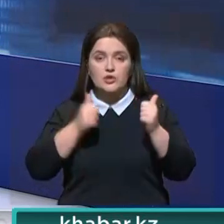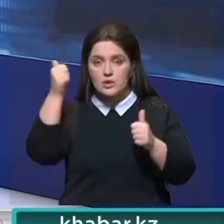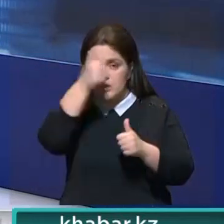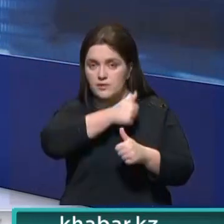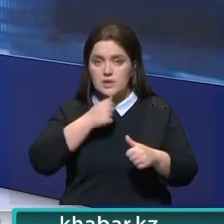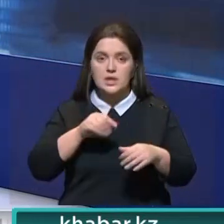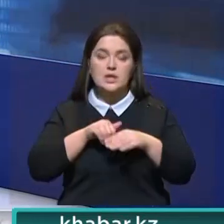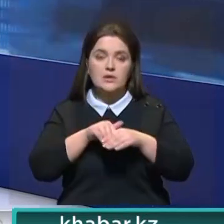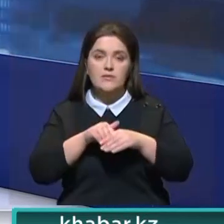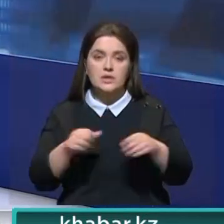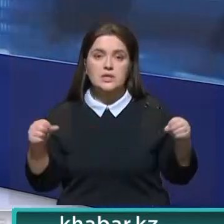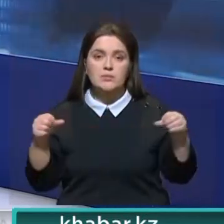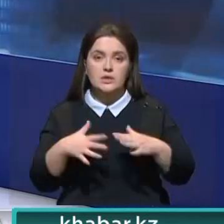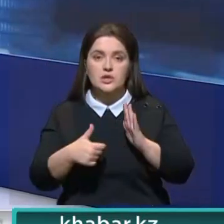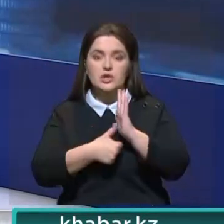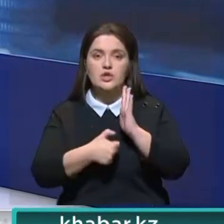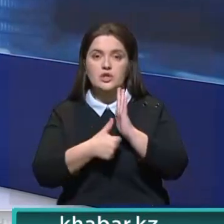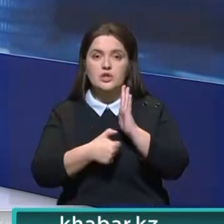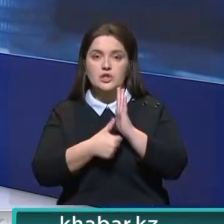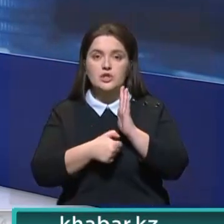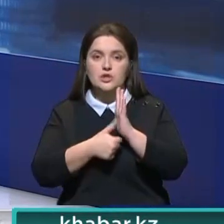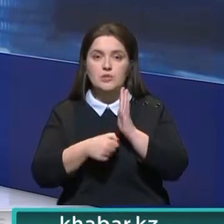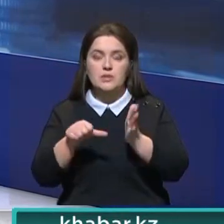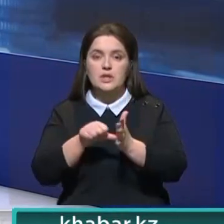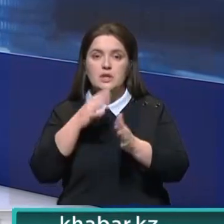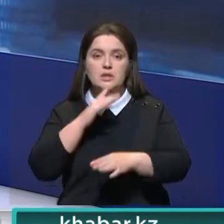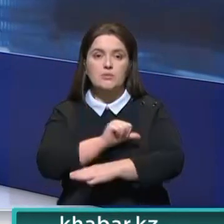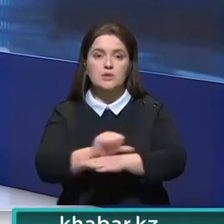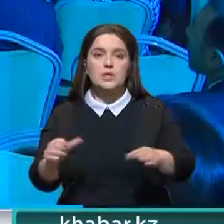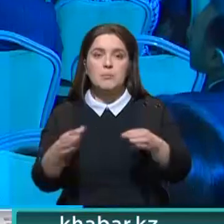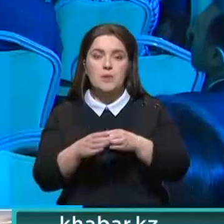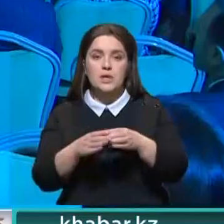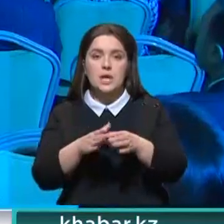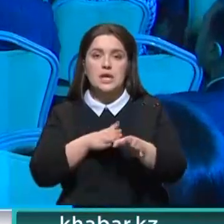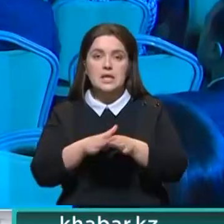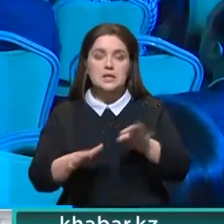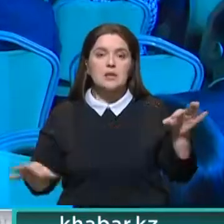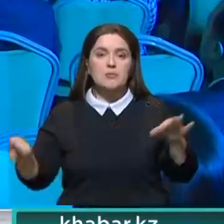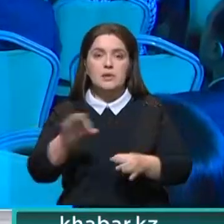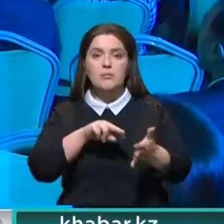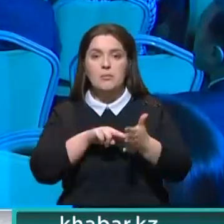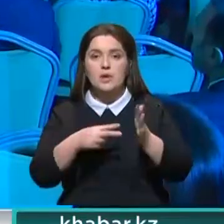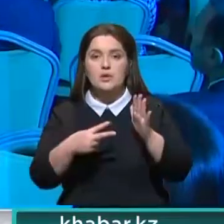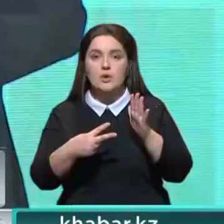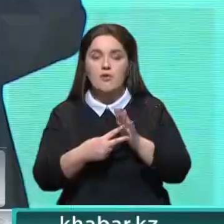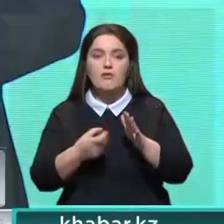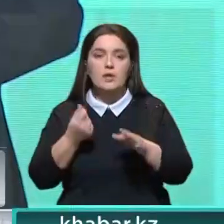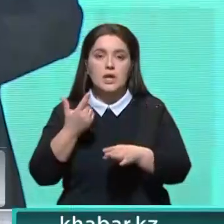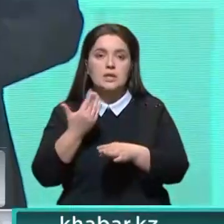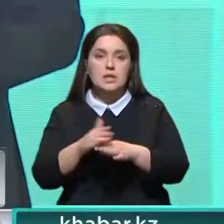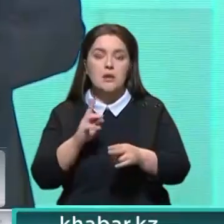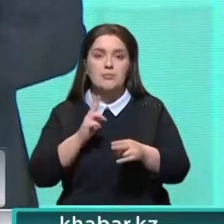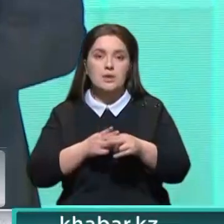на ежегодной встрече инвесторов, собравшей свыше 600 представителей зарубежных компаний. Реализация проектов планируется в